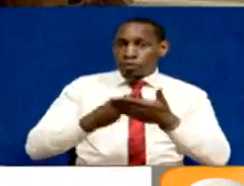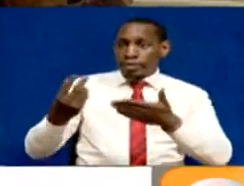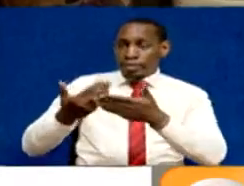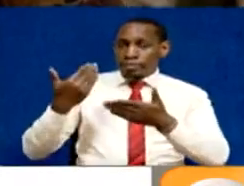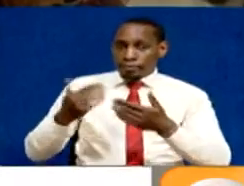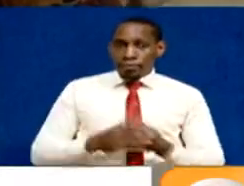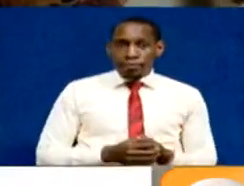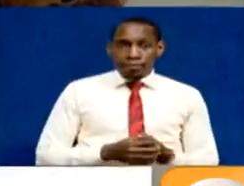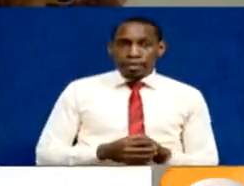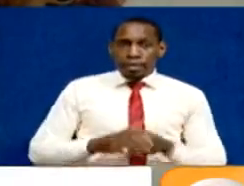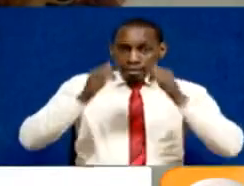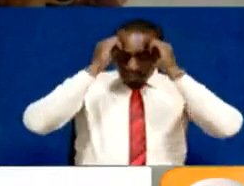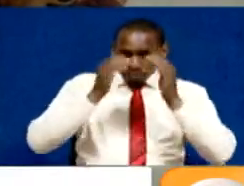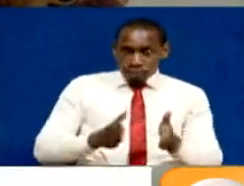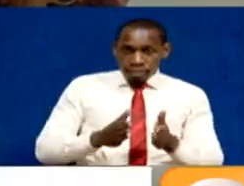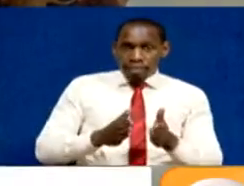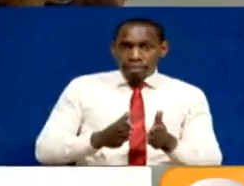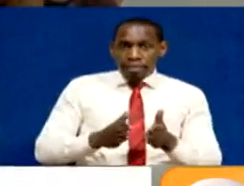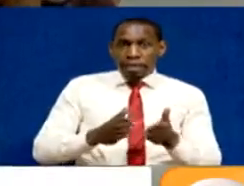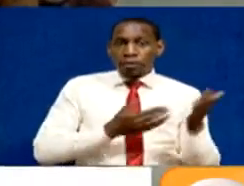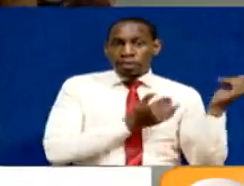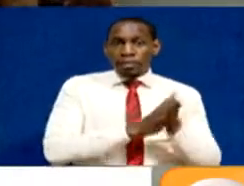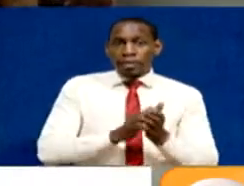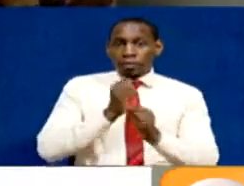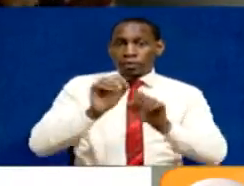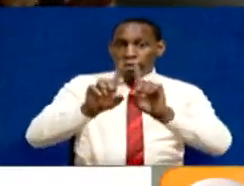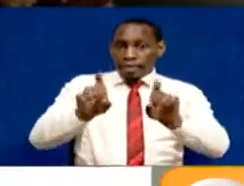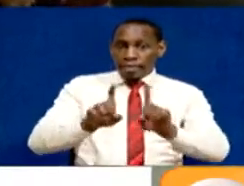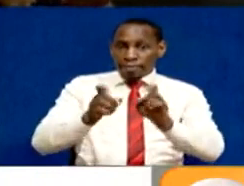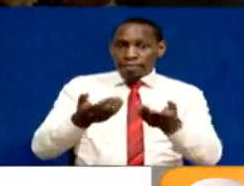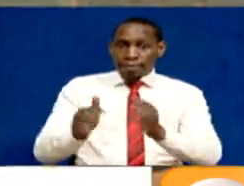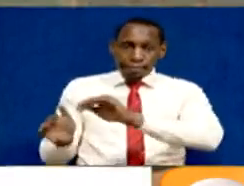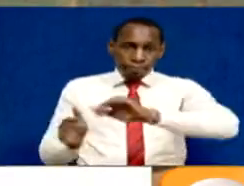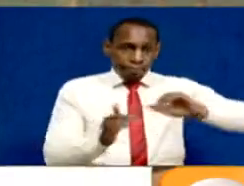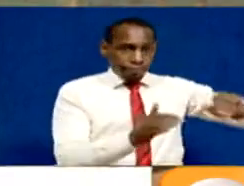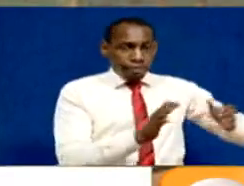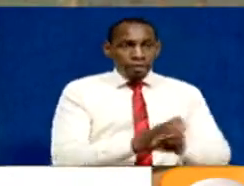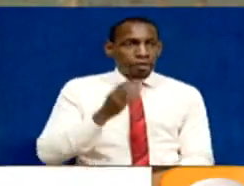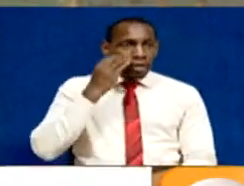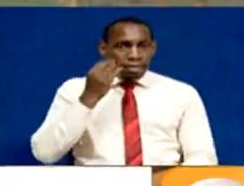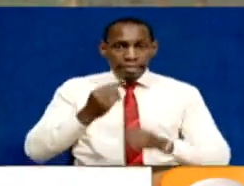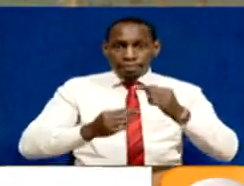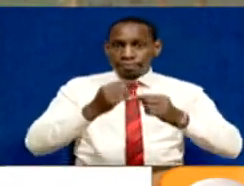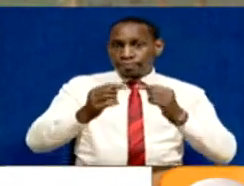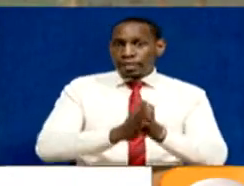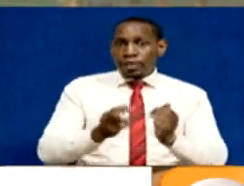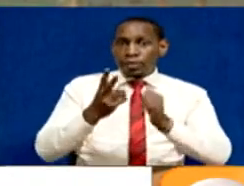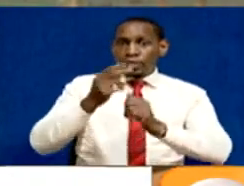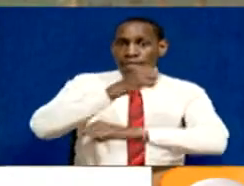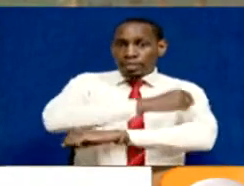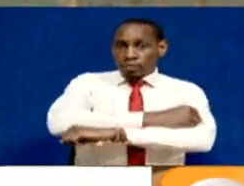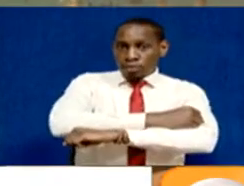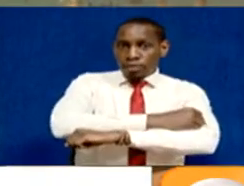mbili zilizopita. Kinyanjui alipaswa kuwa miongoni mwa watahiniwa. Kwingineko, huzuni ilitanda katika shule ya upili